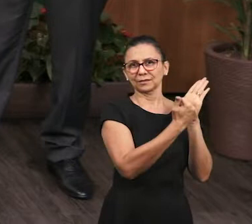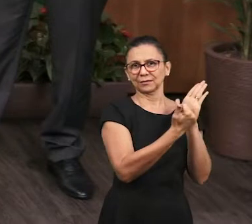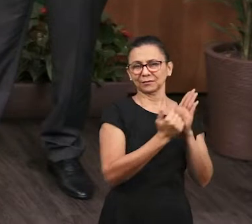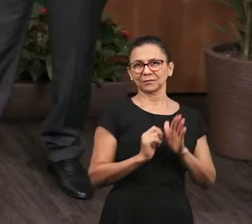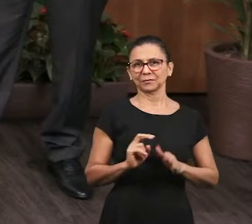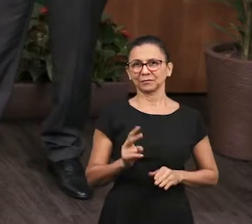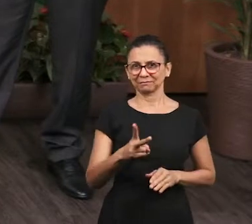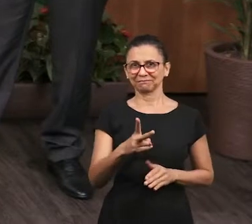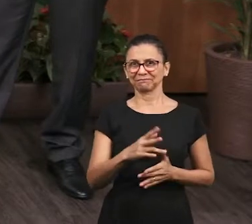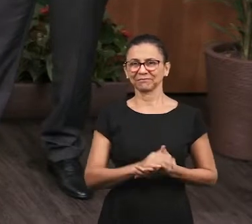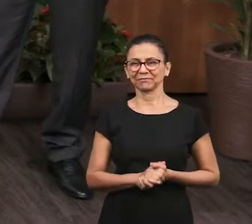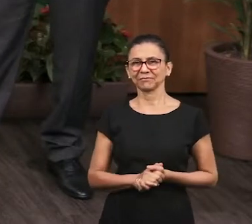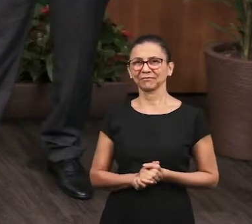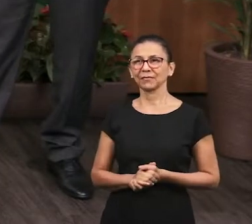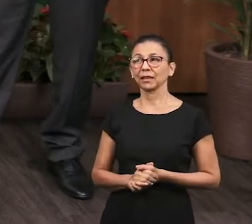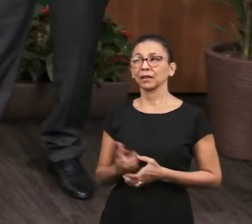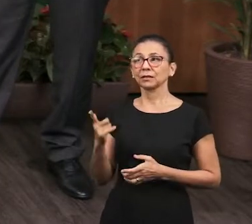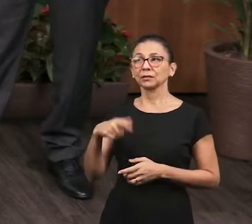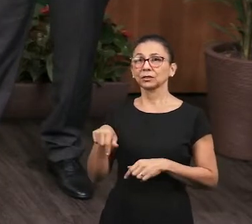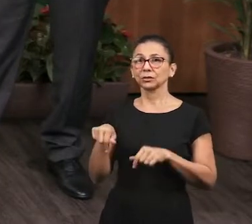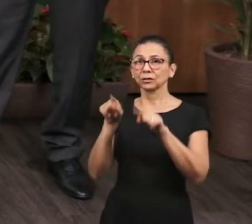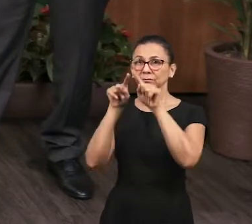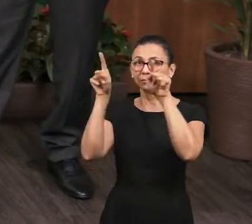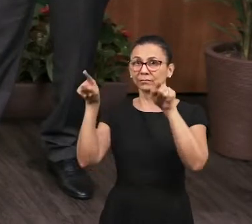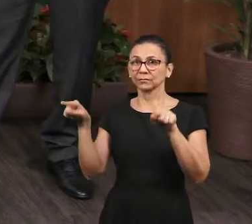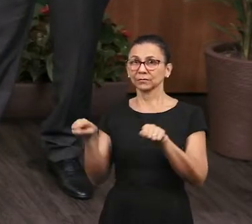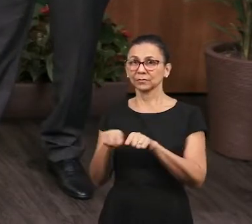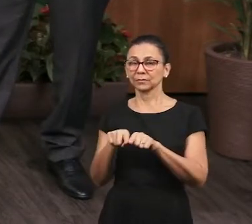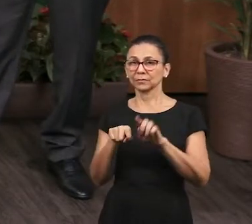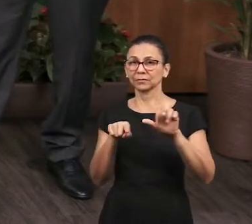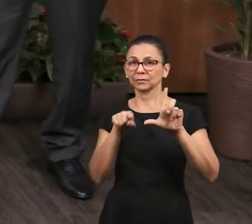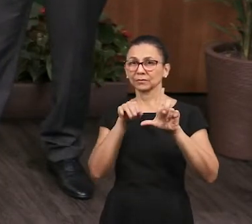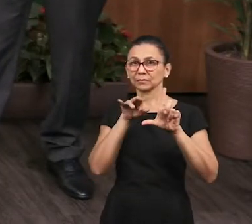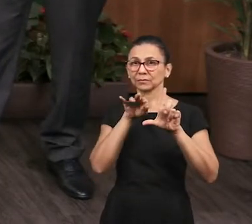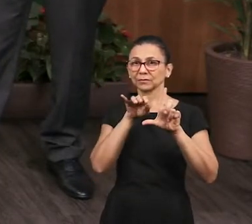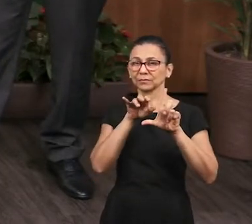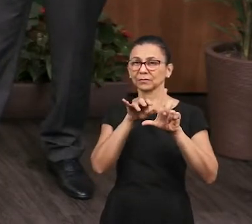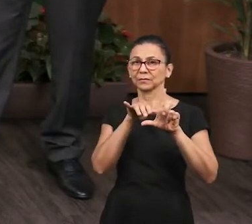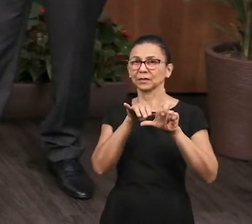которые последуют. В этот момент еще раз на экране